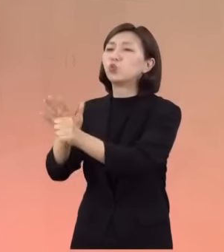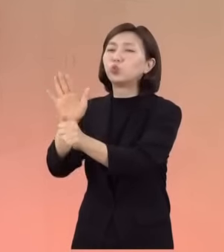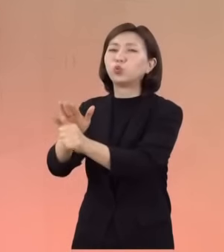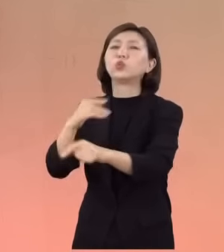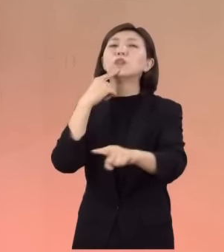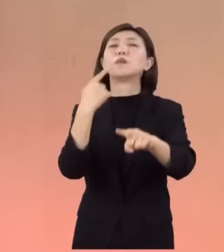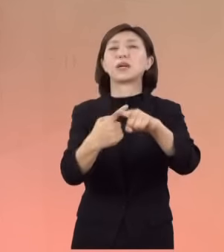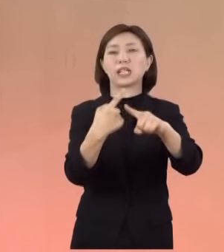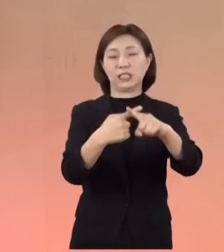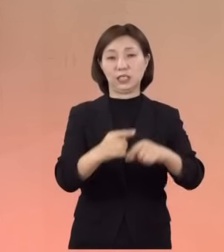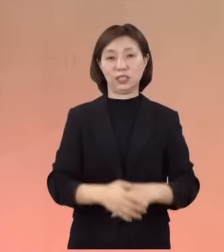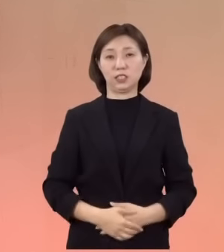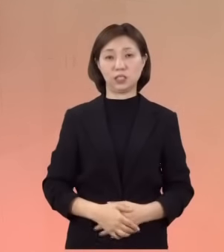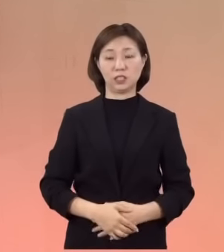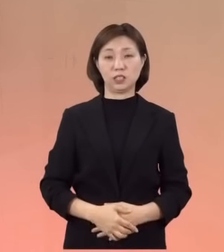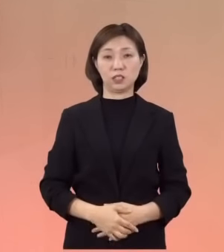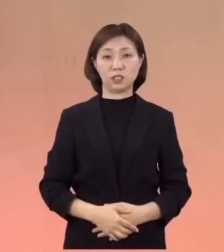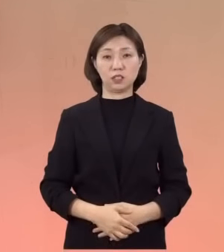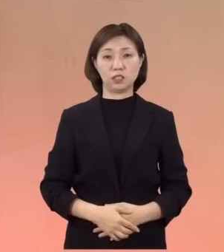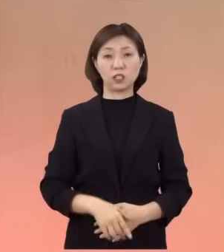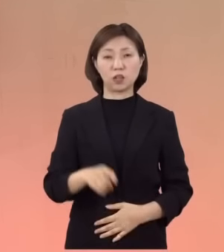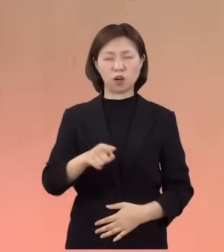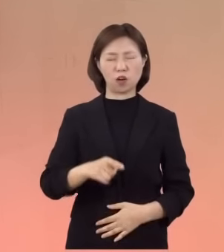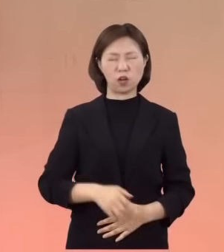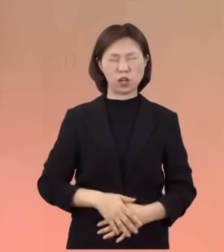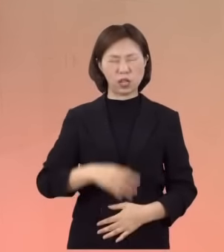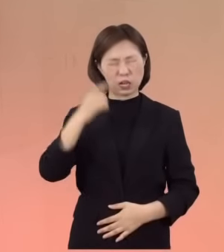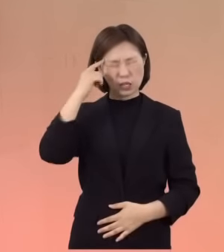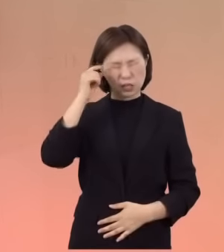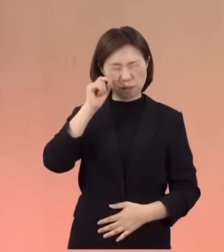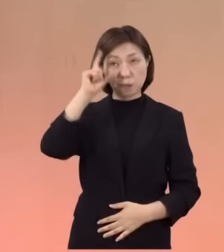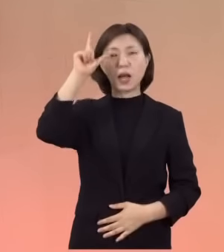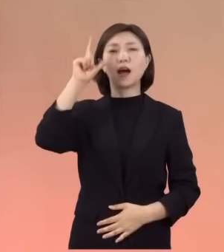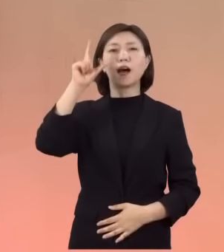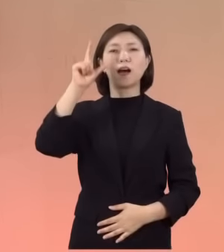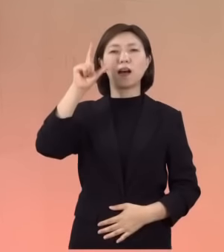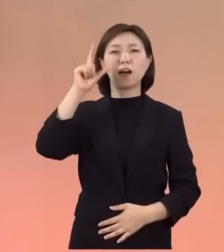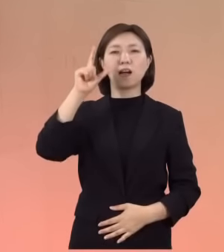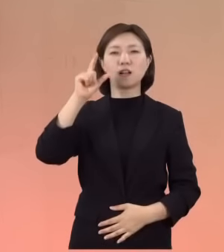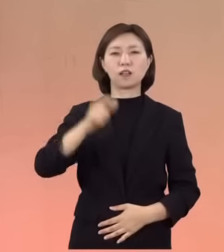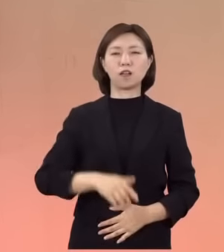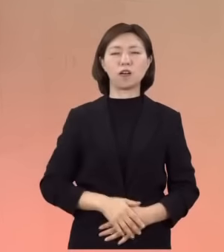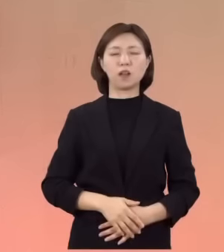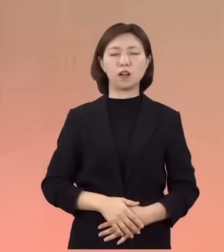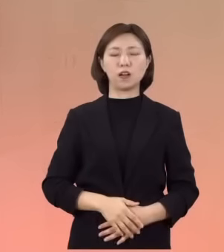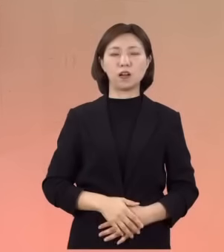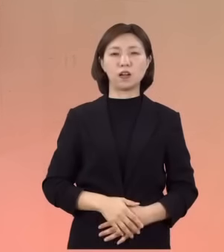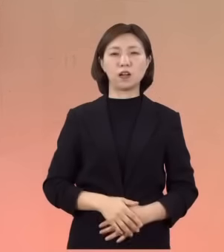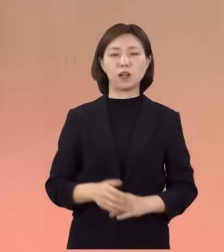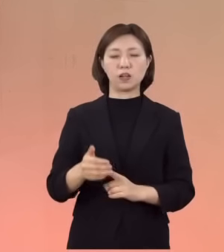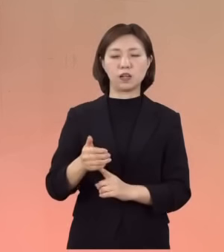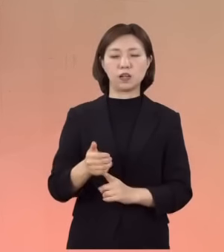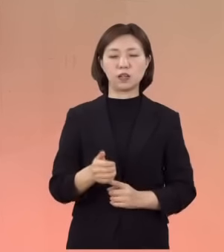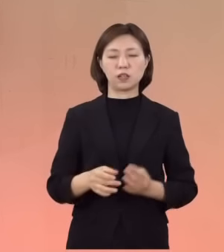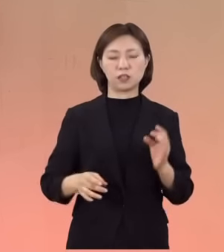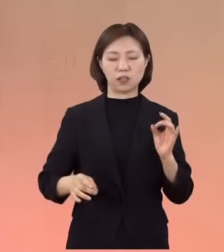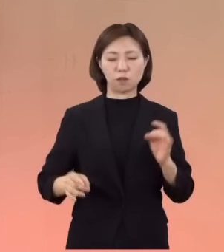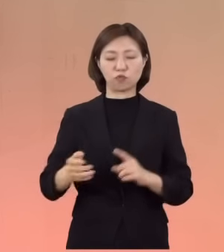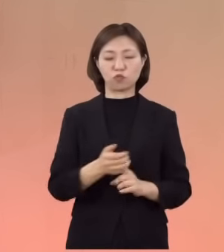리타 자리 리타의 큰 보리심을 바라여 나무